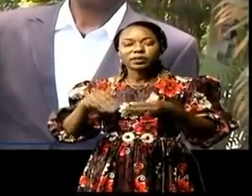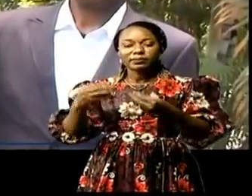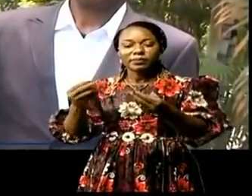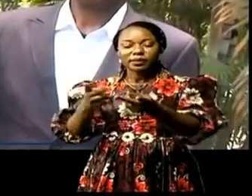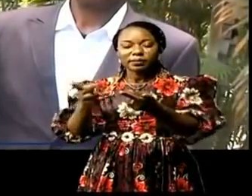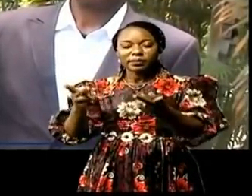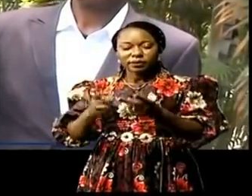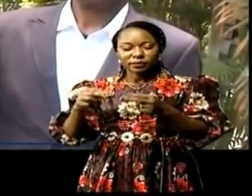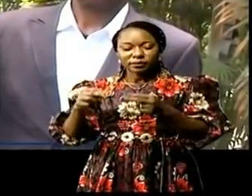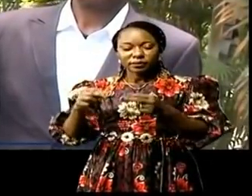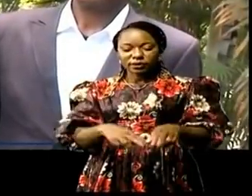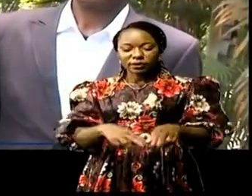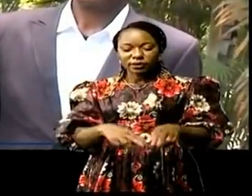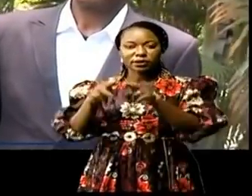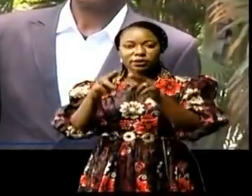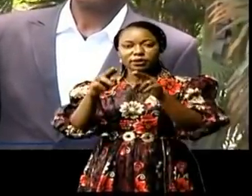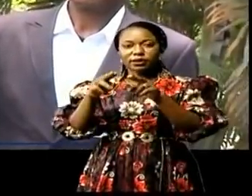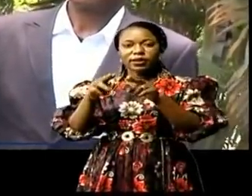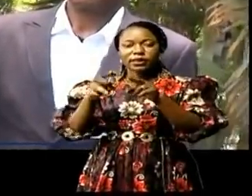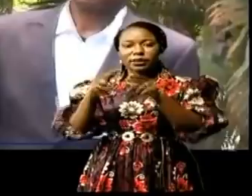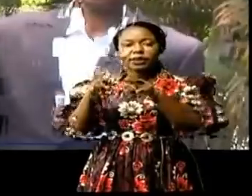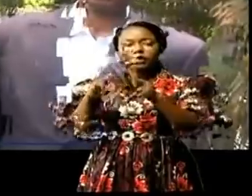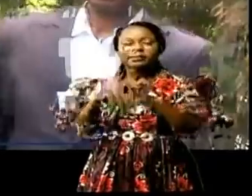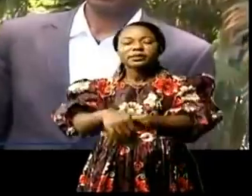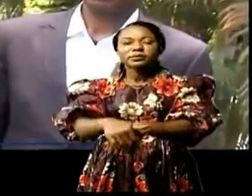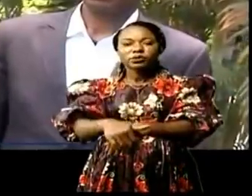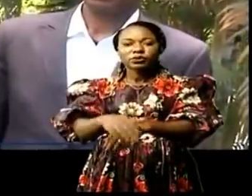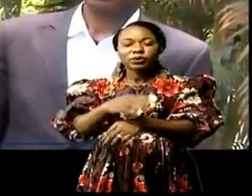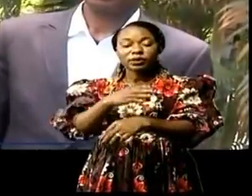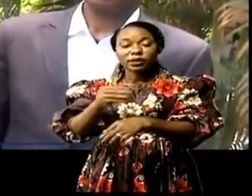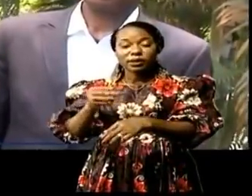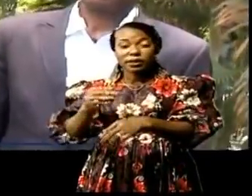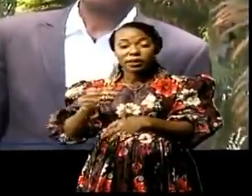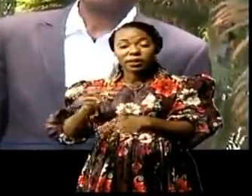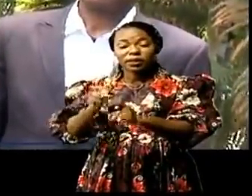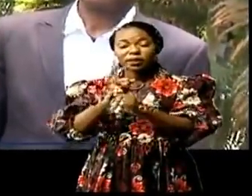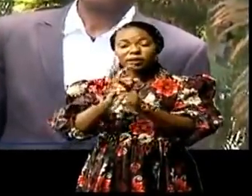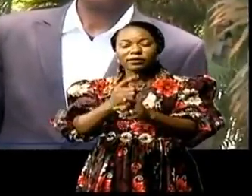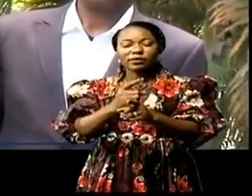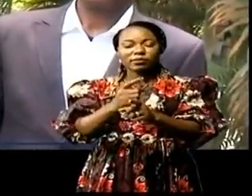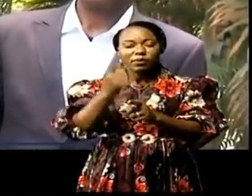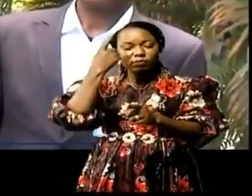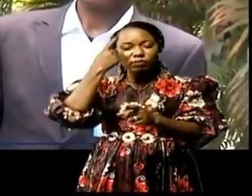une stratégie de participation et d'intervention pour